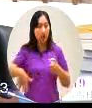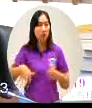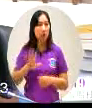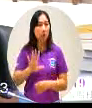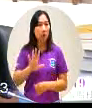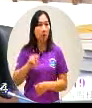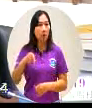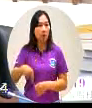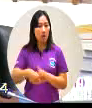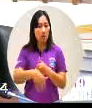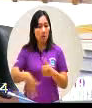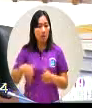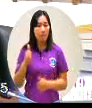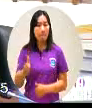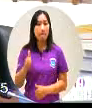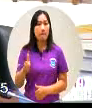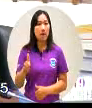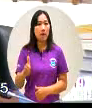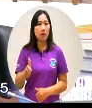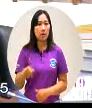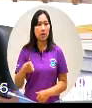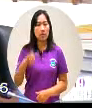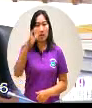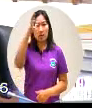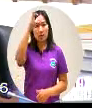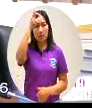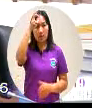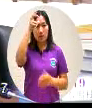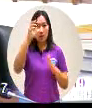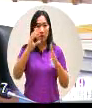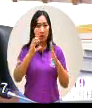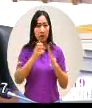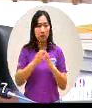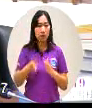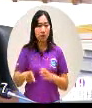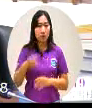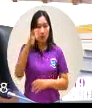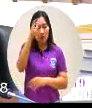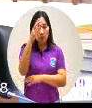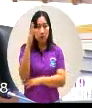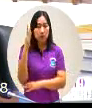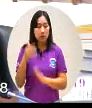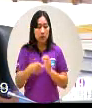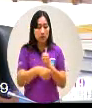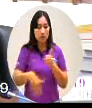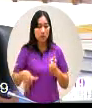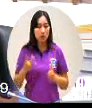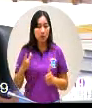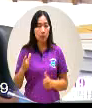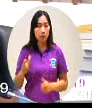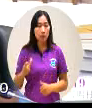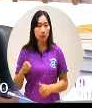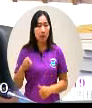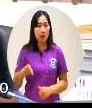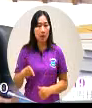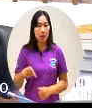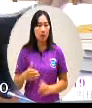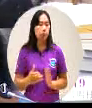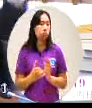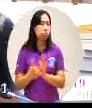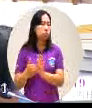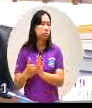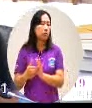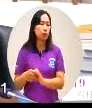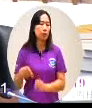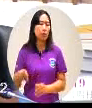是遐尼啊好。警察局因为伊唔是这个警情的系统，伊拒绝甲区公所接收啦。区公所当区长也